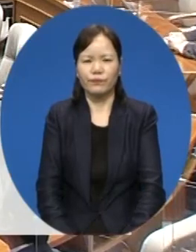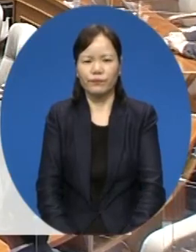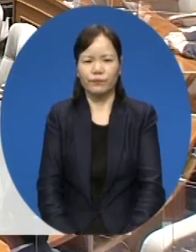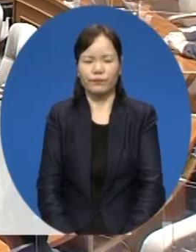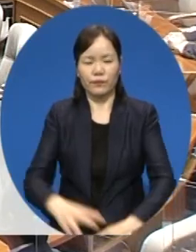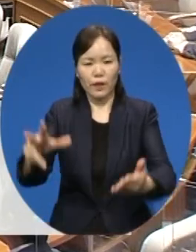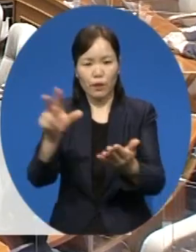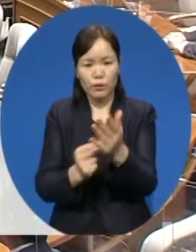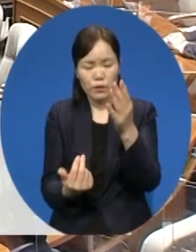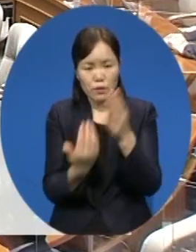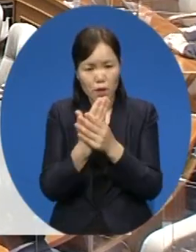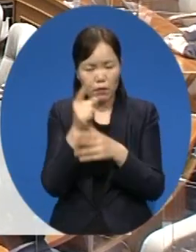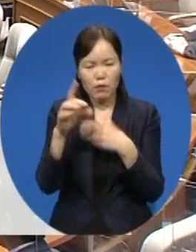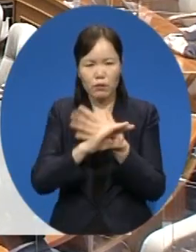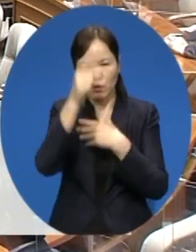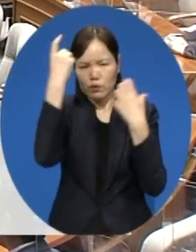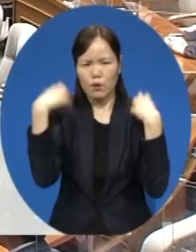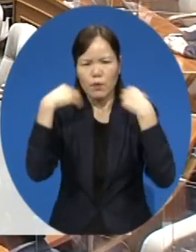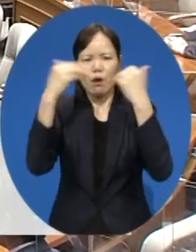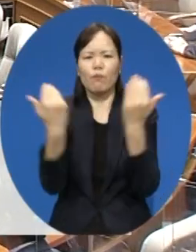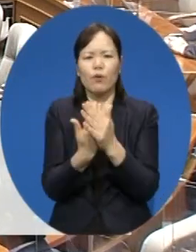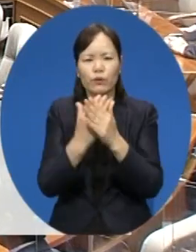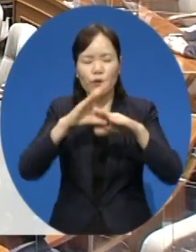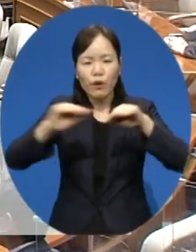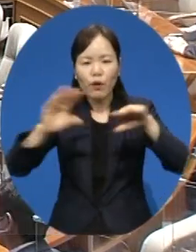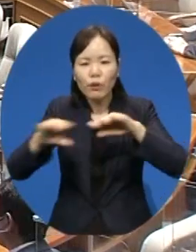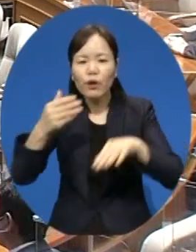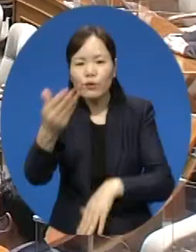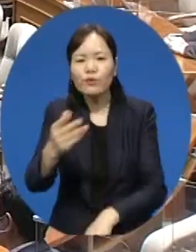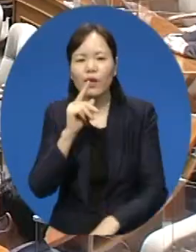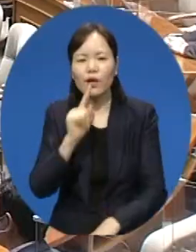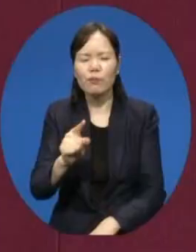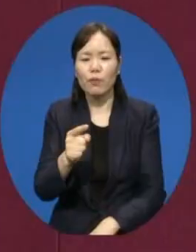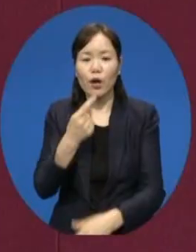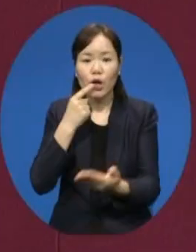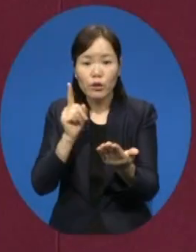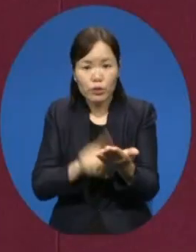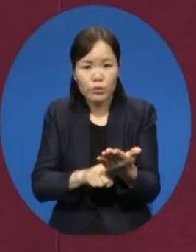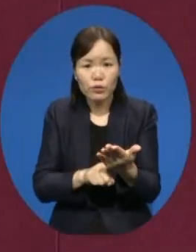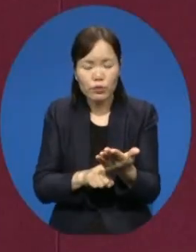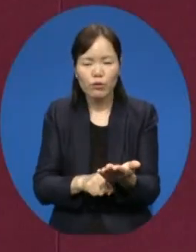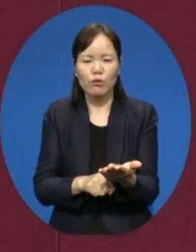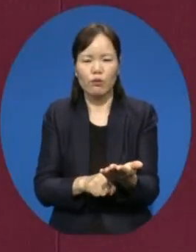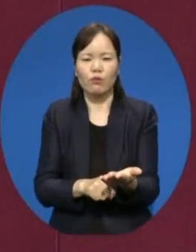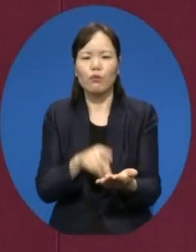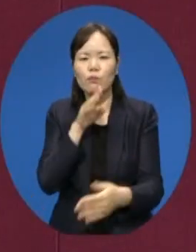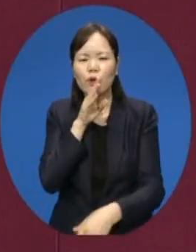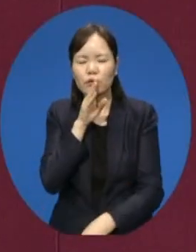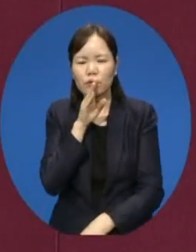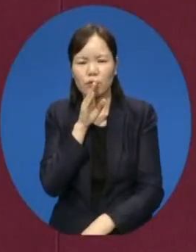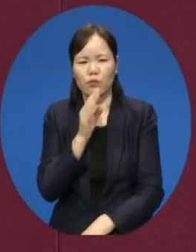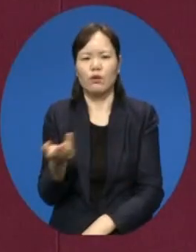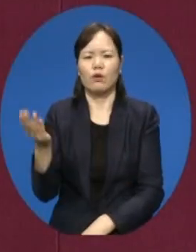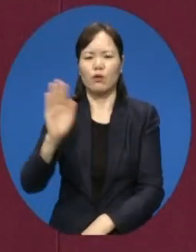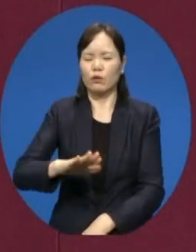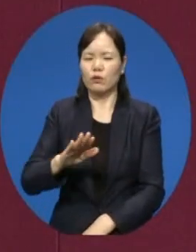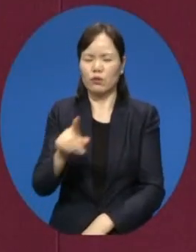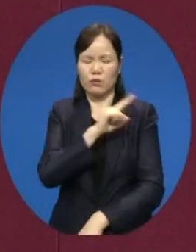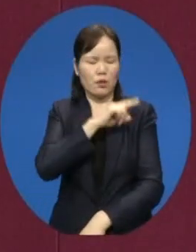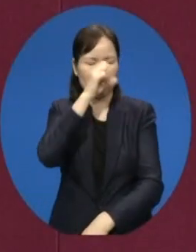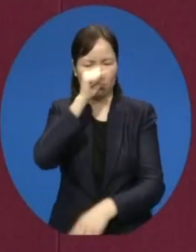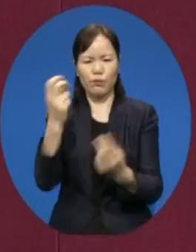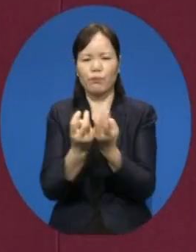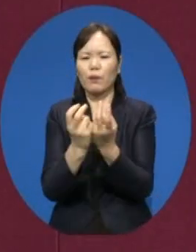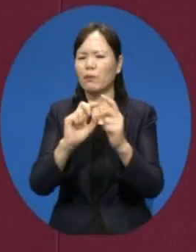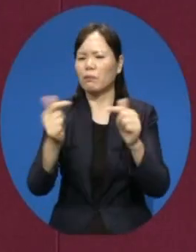문제가 생겼다 그러면 정부가 다 해결하겠다고 나섭니다. 정말 쉬운 길입니다. 그렇지만 결코 가장 좋은 길